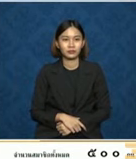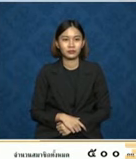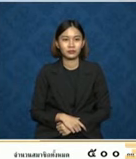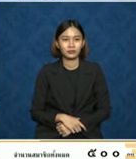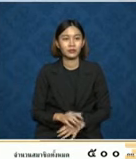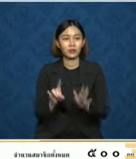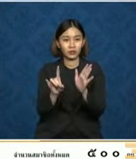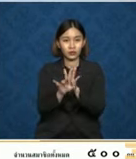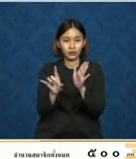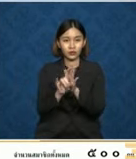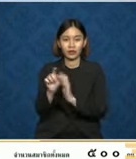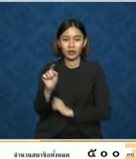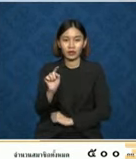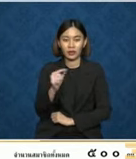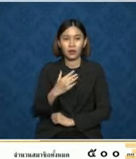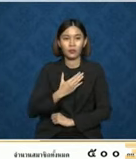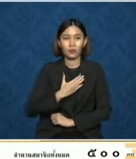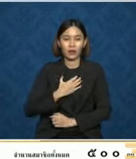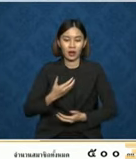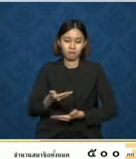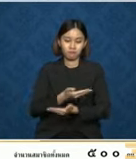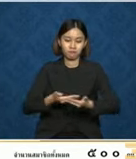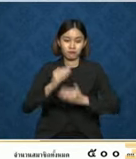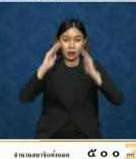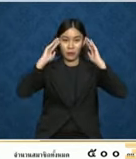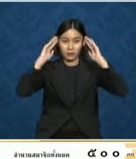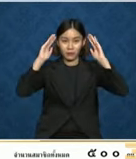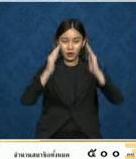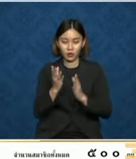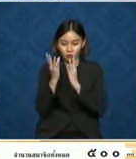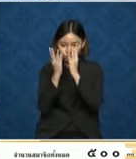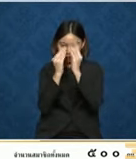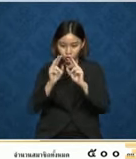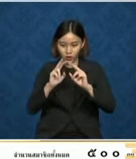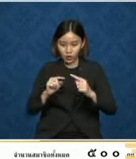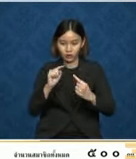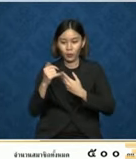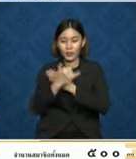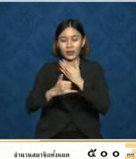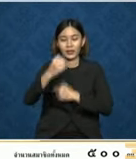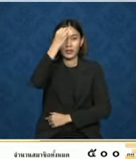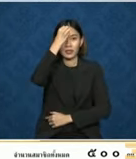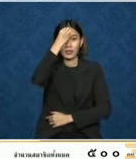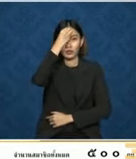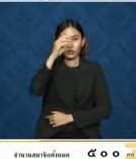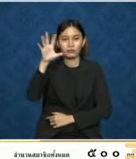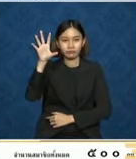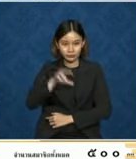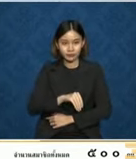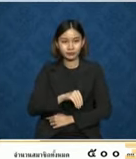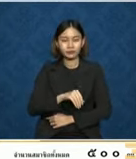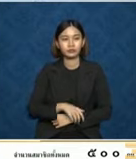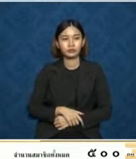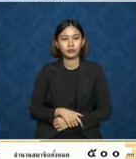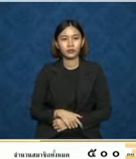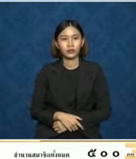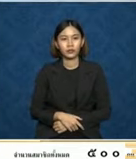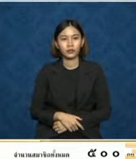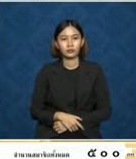สุดท้ายนะครับท่านประธานผมอยากจะแชร์ประสบการณ์ขณะที่ได้ไปศึกษาต่อนะประเทศญี่ปุ่นนะครับเอาสไลด์ลงได้นะ